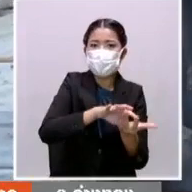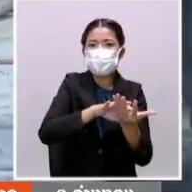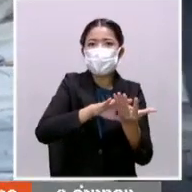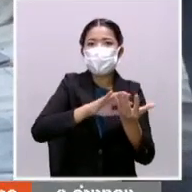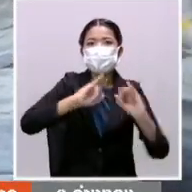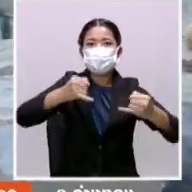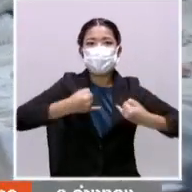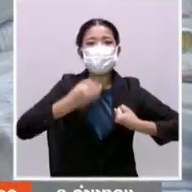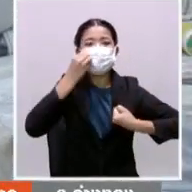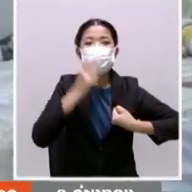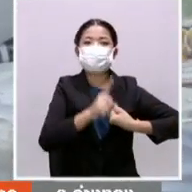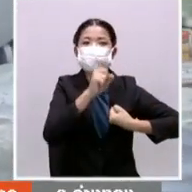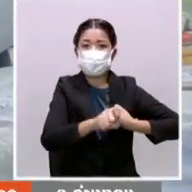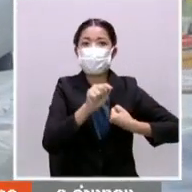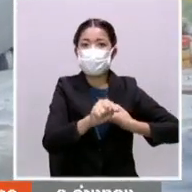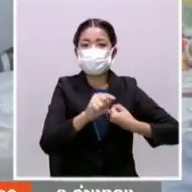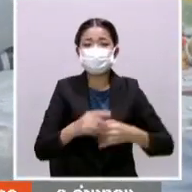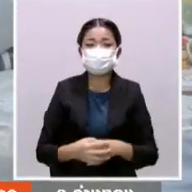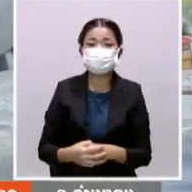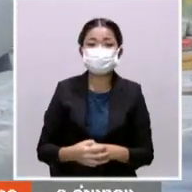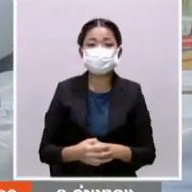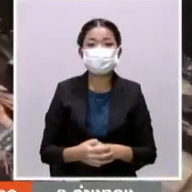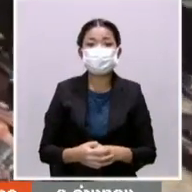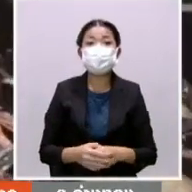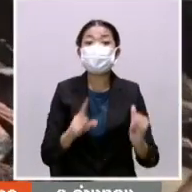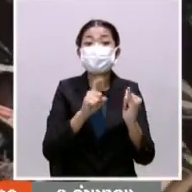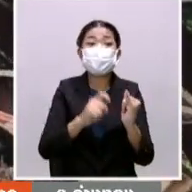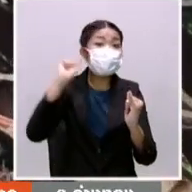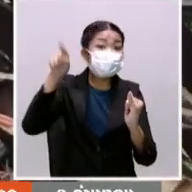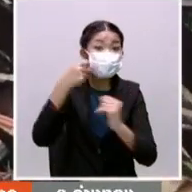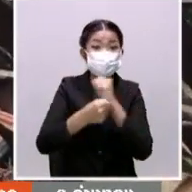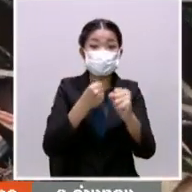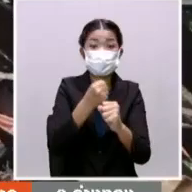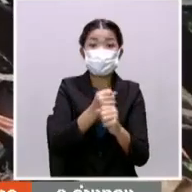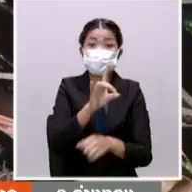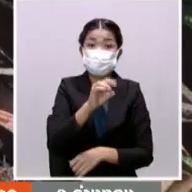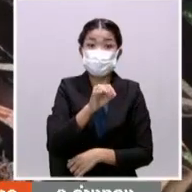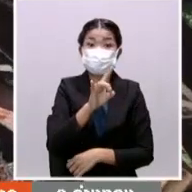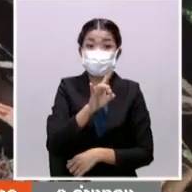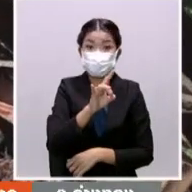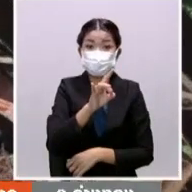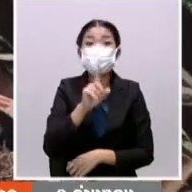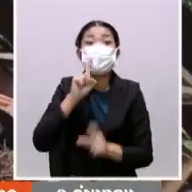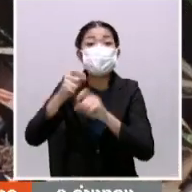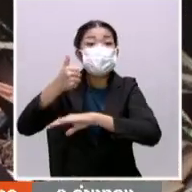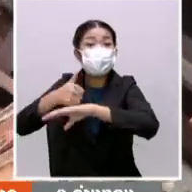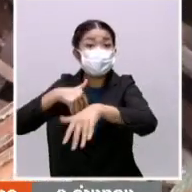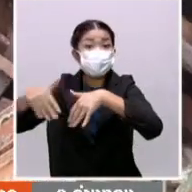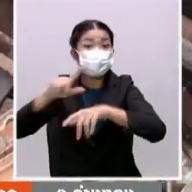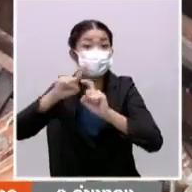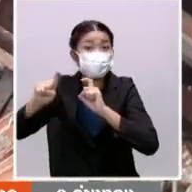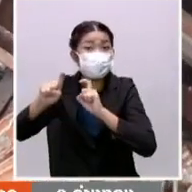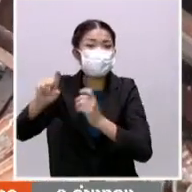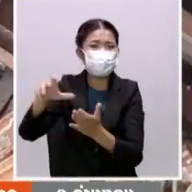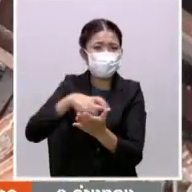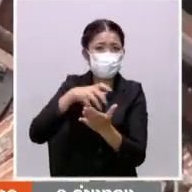าของบ้านเสียชีวิตอยู่ในจุดเกิดเหตุเลยนะครับผู้เสียชีวิตนั้นเป็นหญิงอายุ88ปีแล้วครับสอบถามผู้ใหญ่บ้านในพื้นที่ก็เล่า